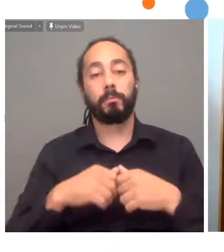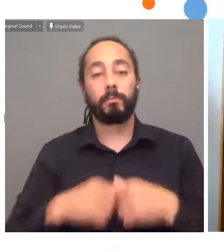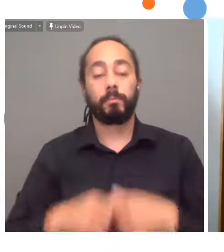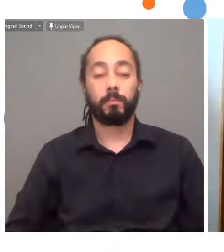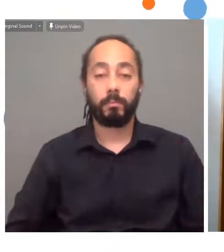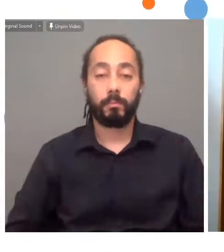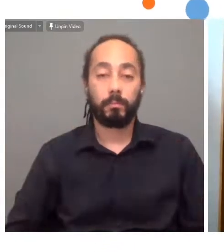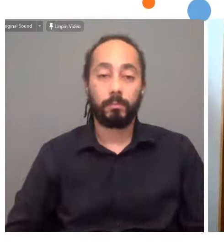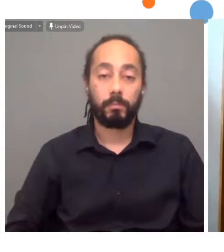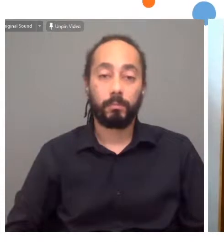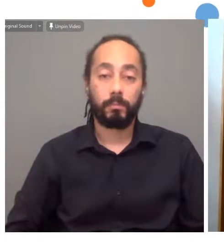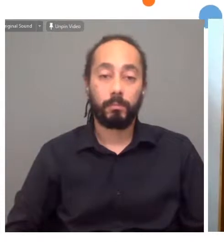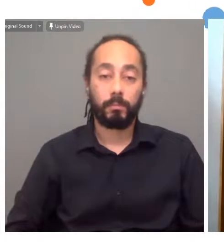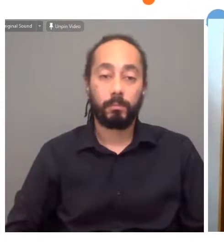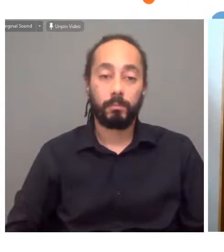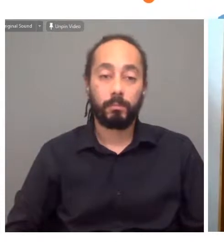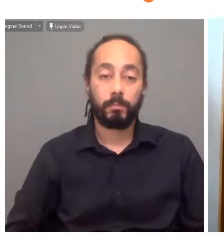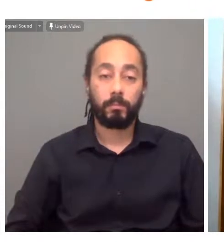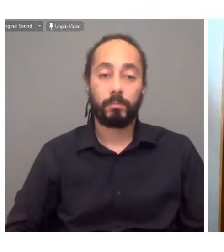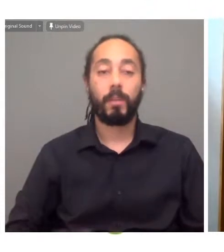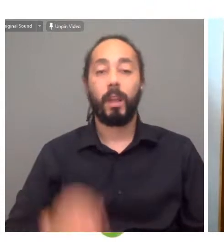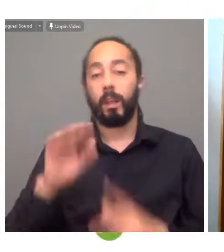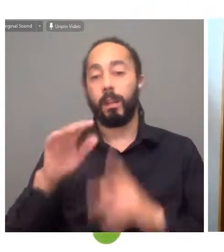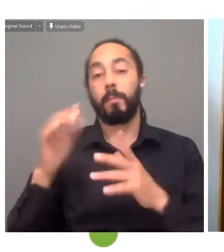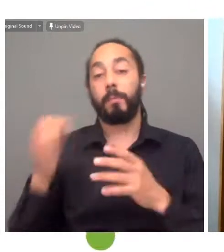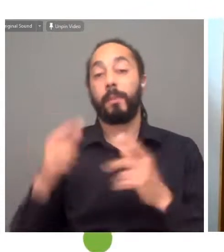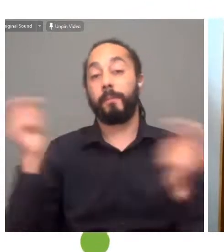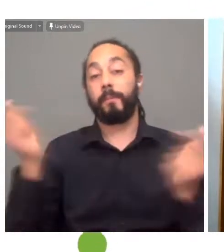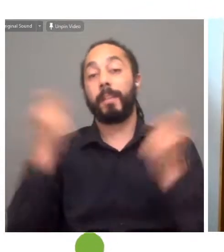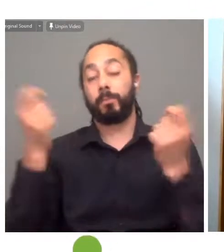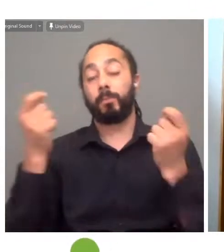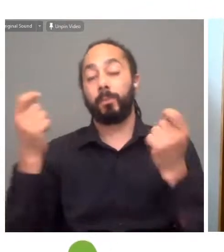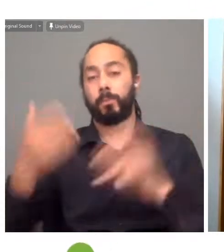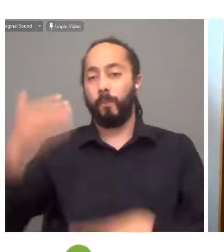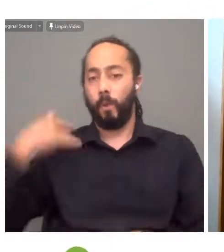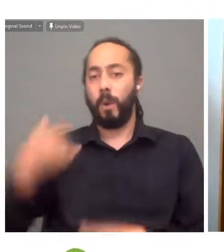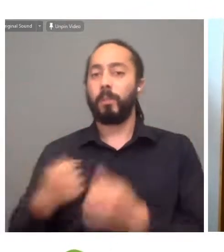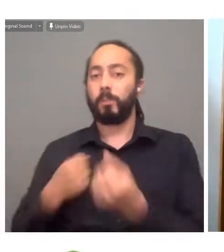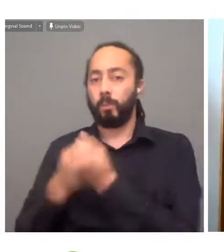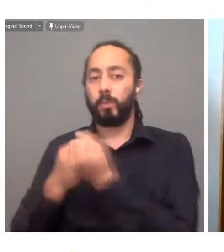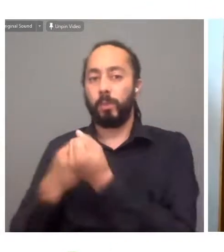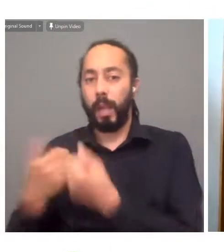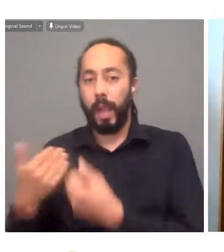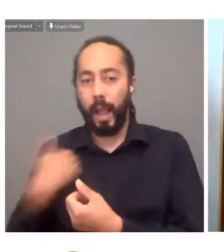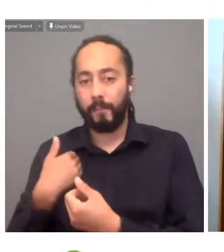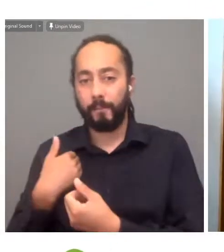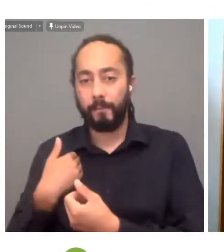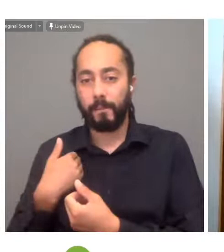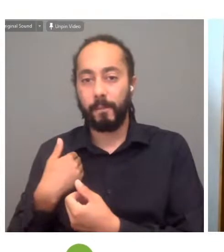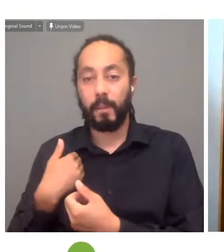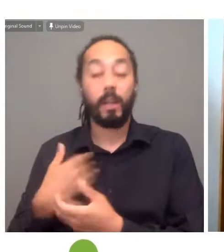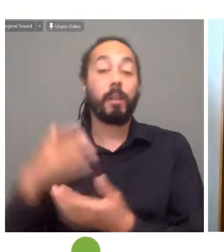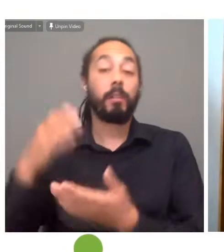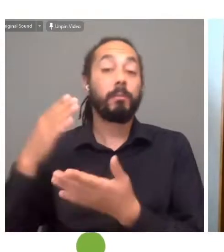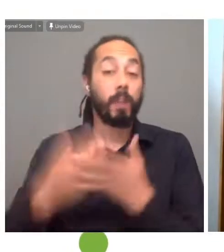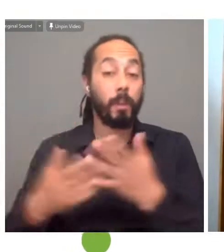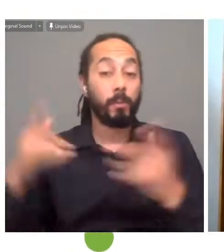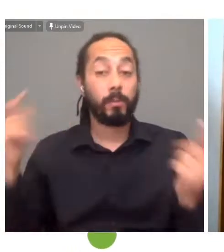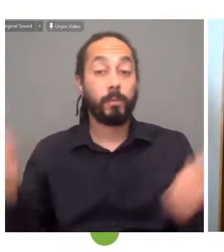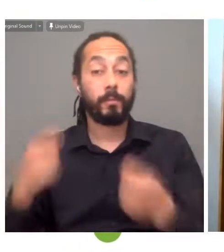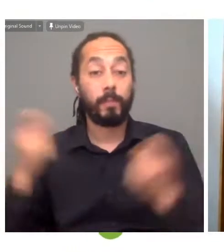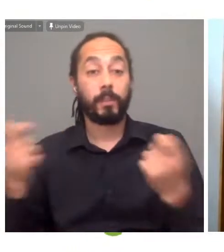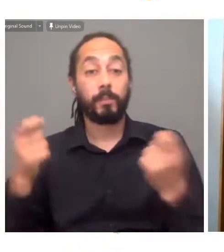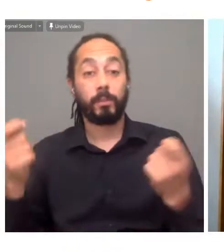de discuter de cas spécifiques sur une conversation comme celle-là, mais le mot d'ordre au ministère,